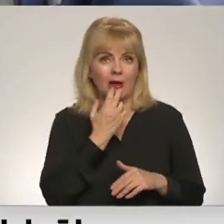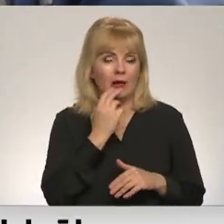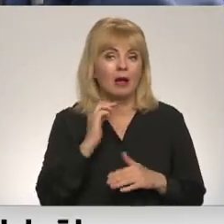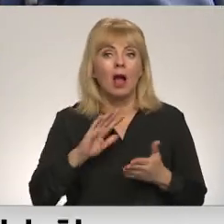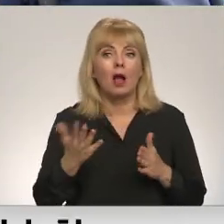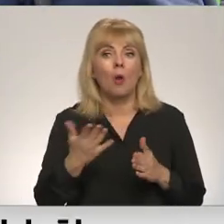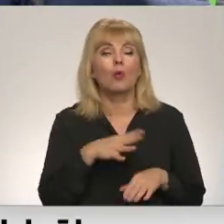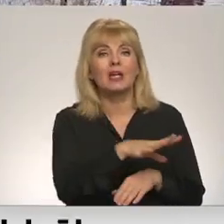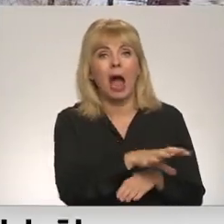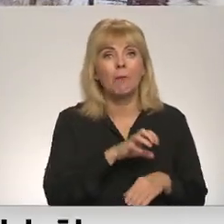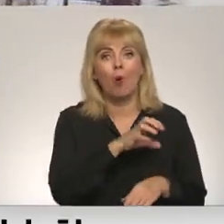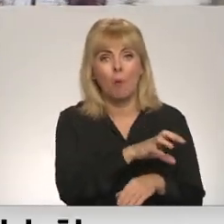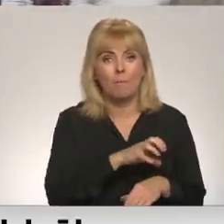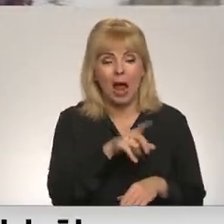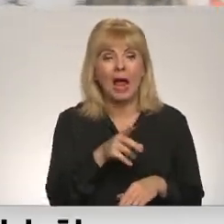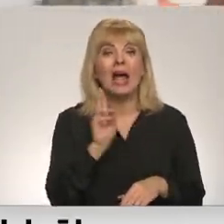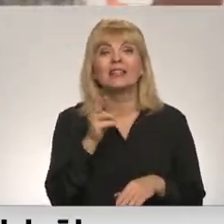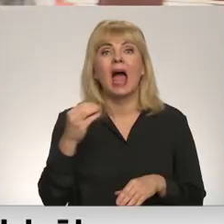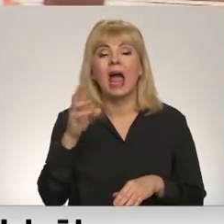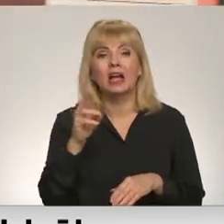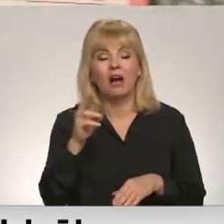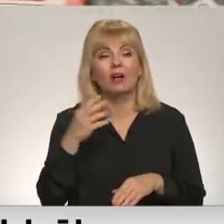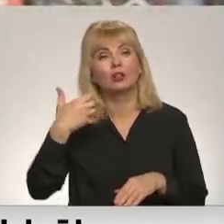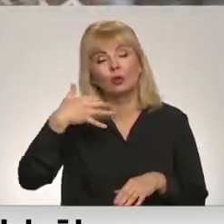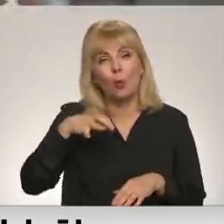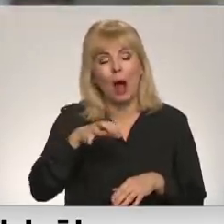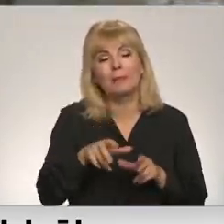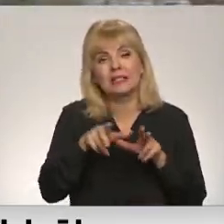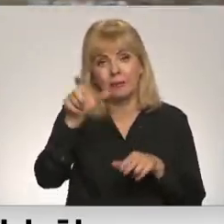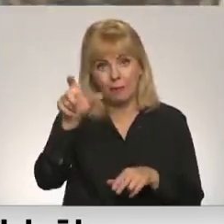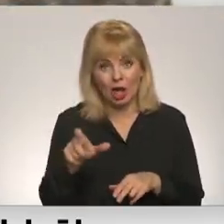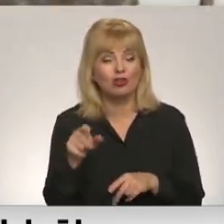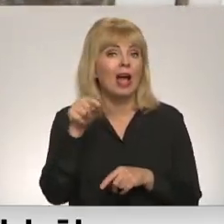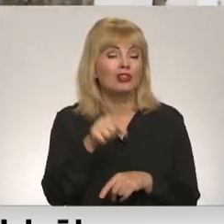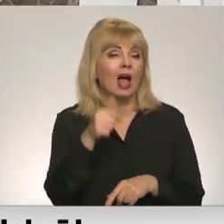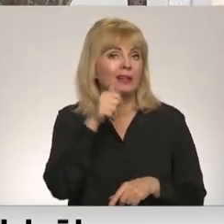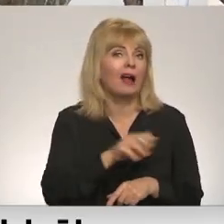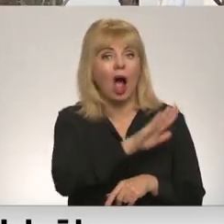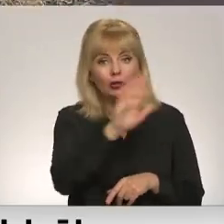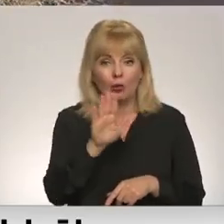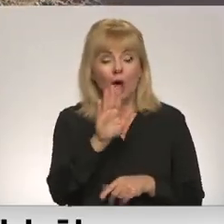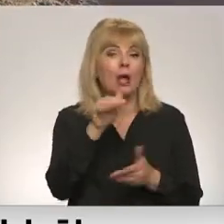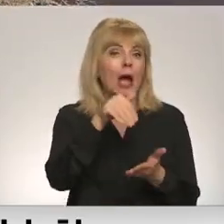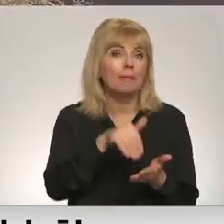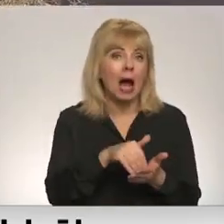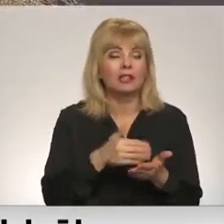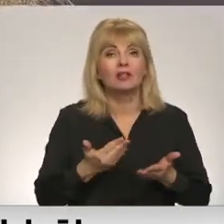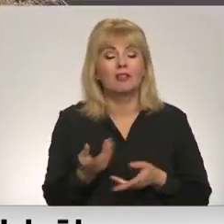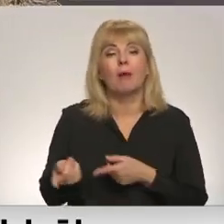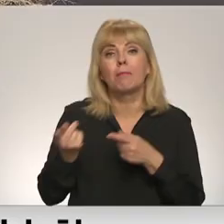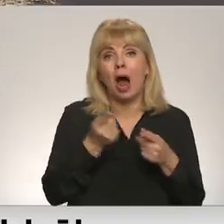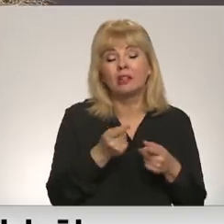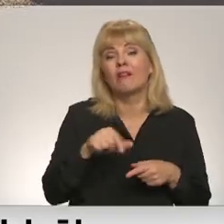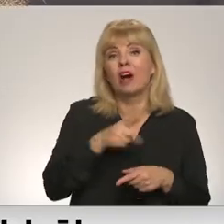jāpumpē kaut kur. Ķekavas novada domas priekšsēdētājs stāst, ka uz šejieni katru gadu uz patstāvīgu dzīvi pārceļas arvien